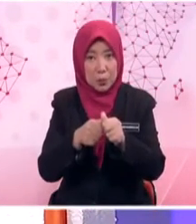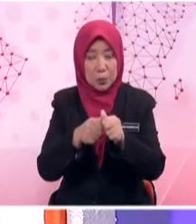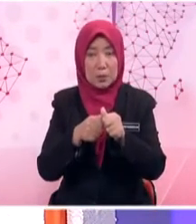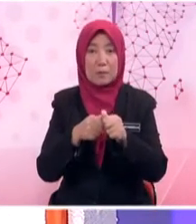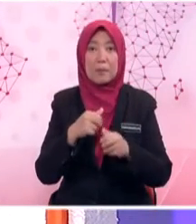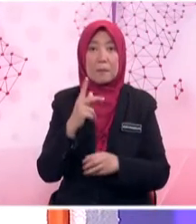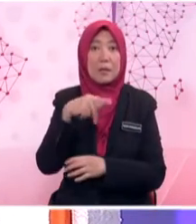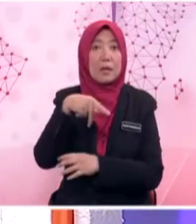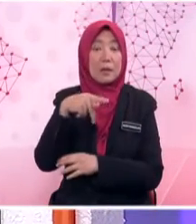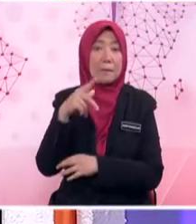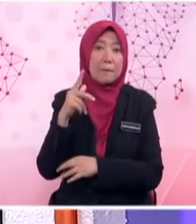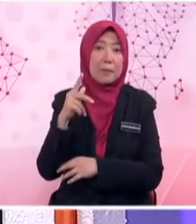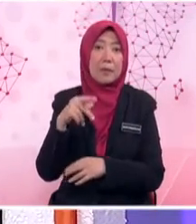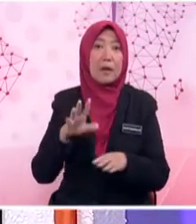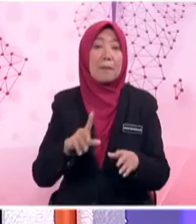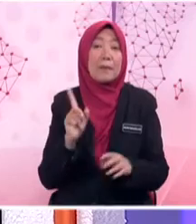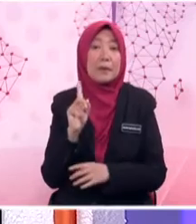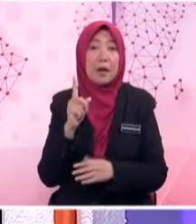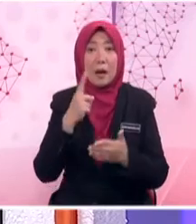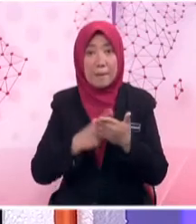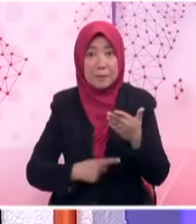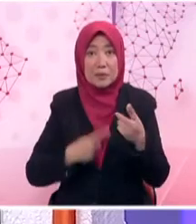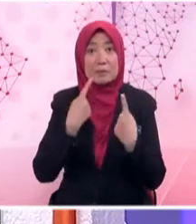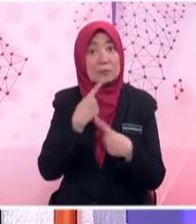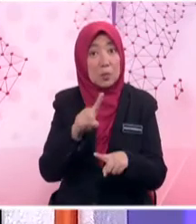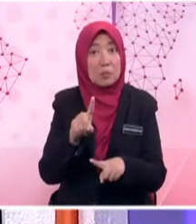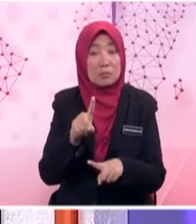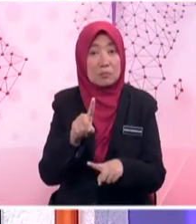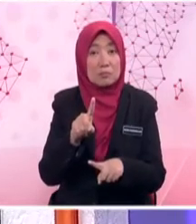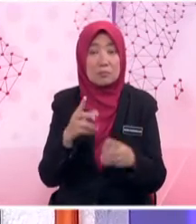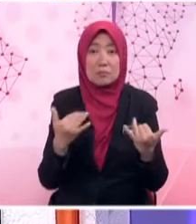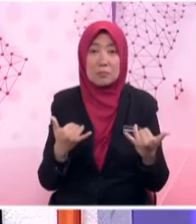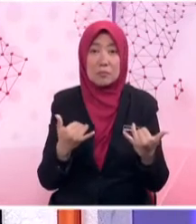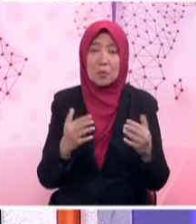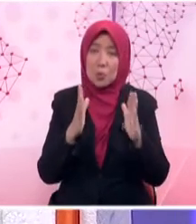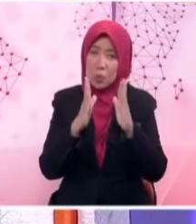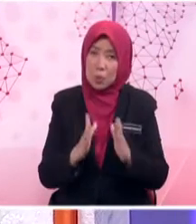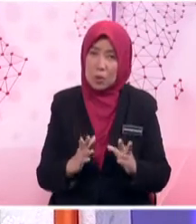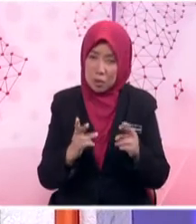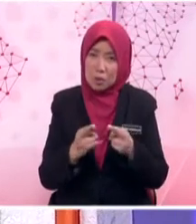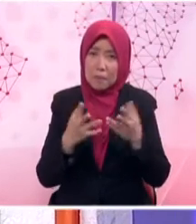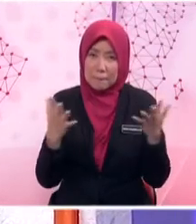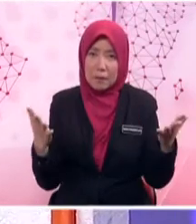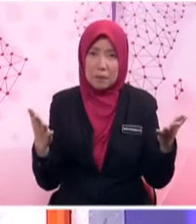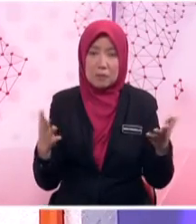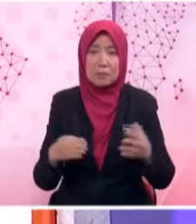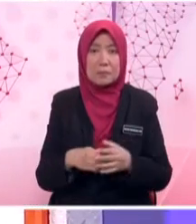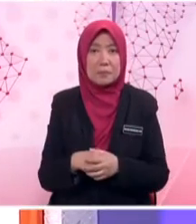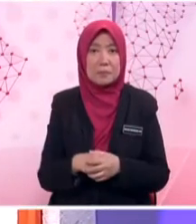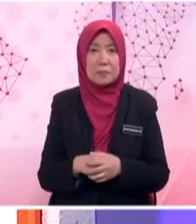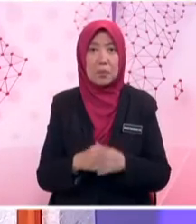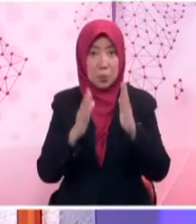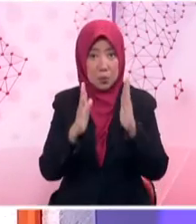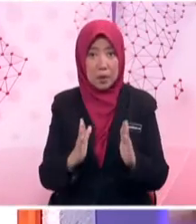tebal. Apa agaknya? Orang ramai perlu sentiasa. Orang ramai ni, ramai-ramai ni murid ni. Orang ya.